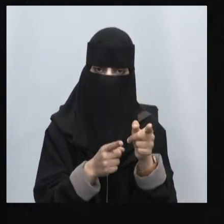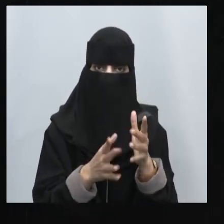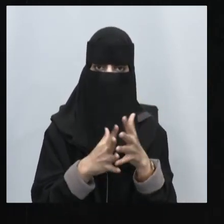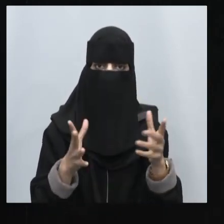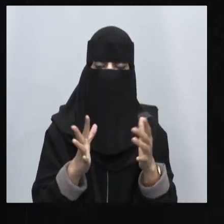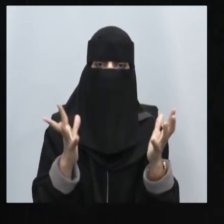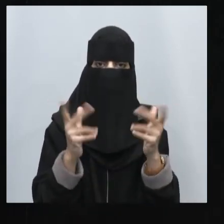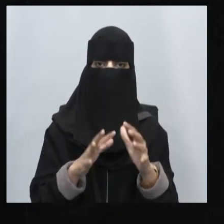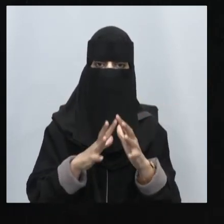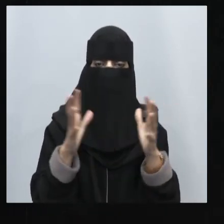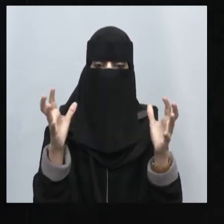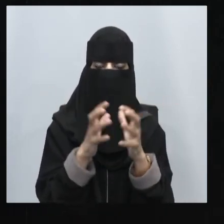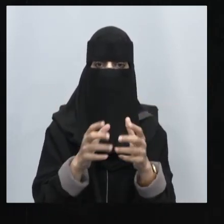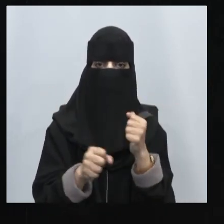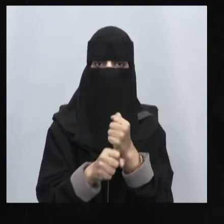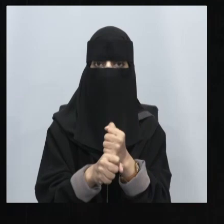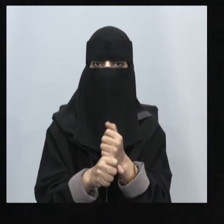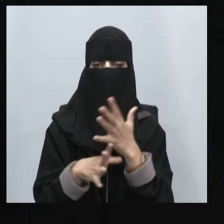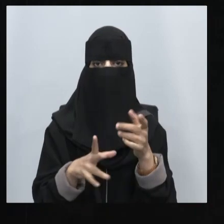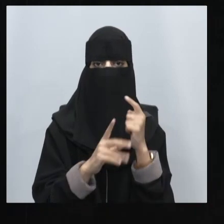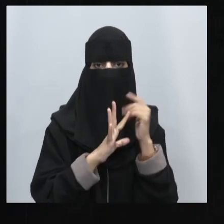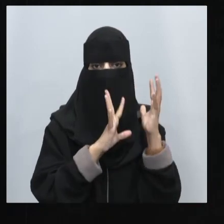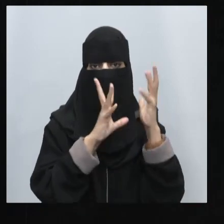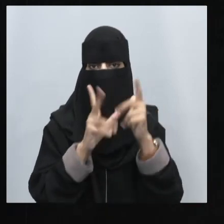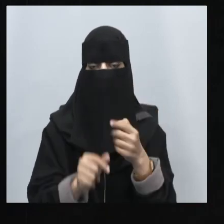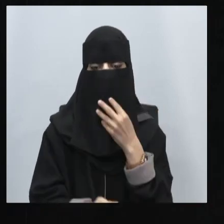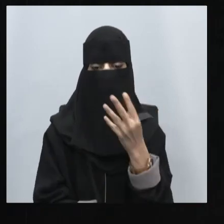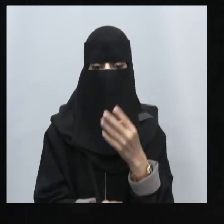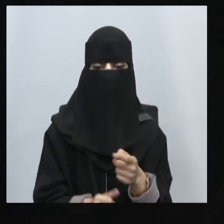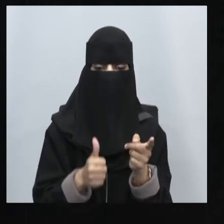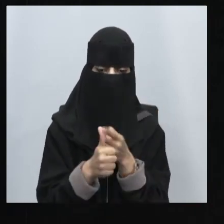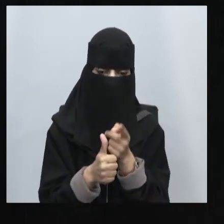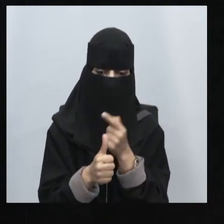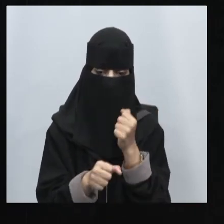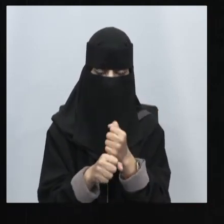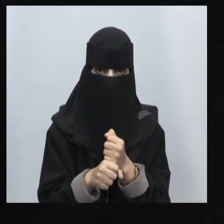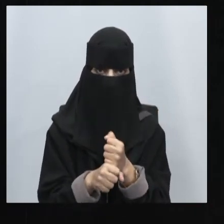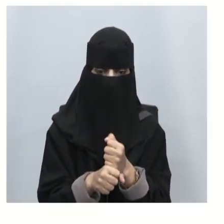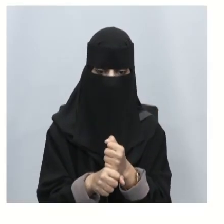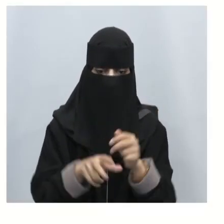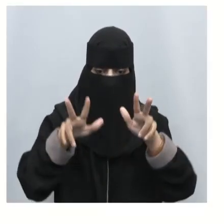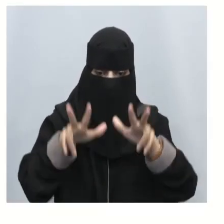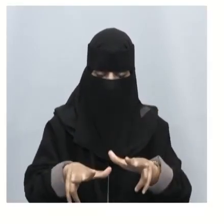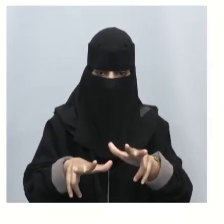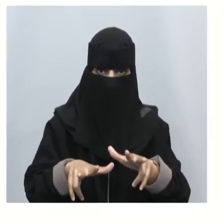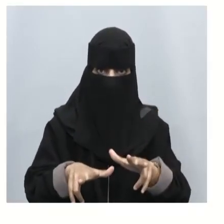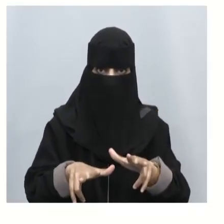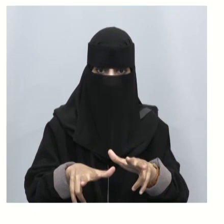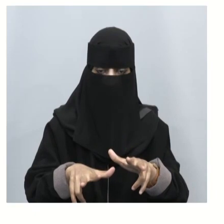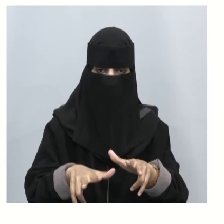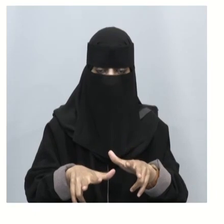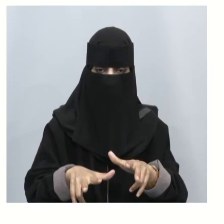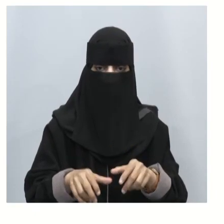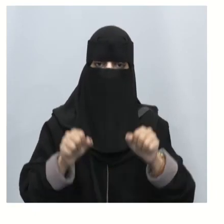لديهم مجموعه من الاعمال الجليله في فتره خلافته اول هذه الاعمال انه ثبت الحكم في الدوله